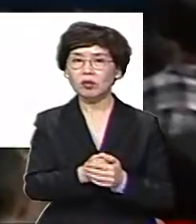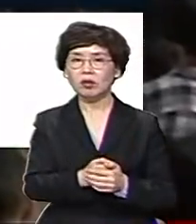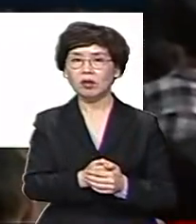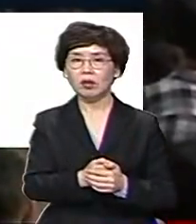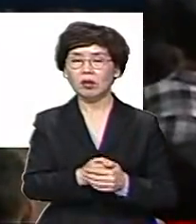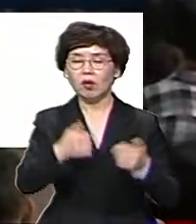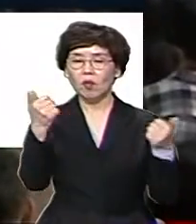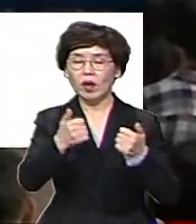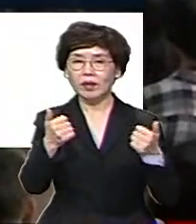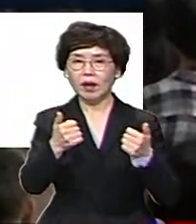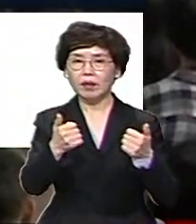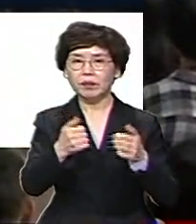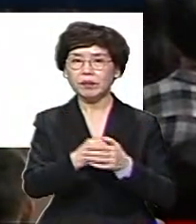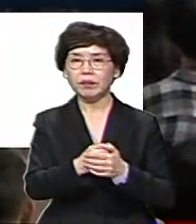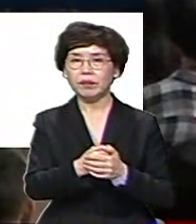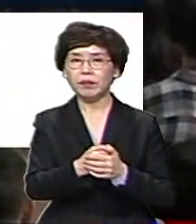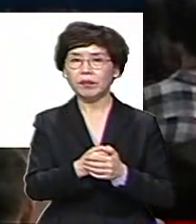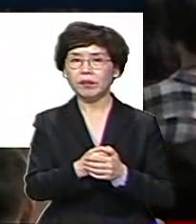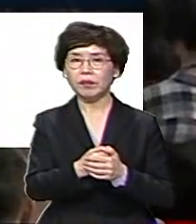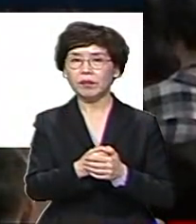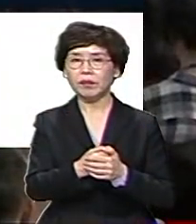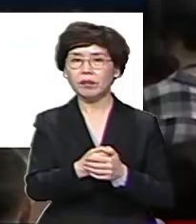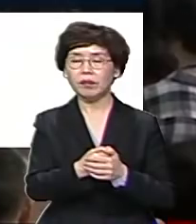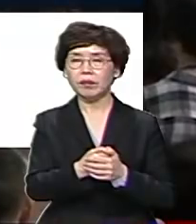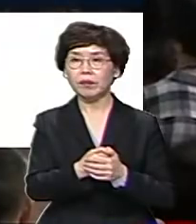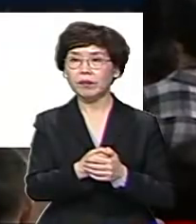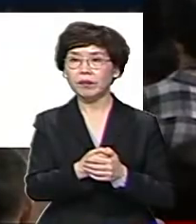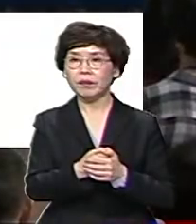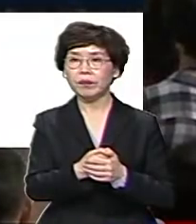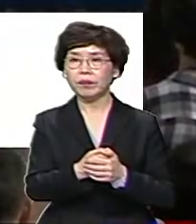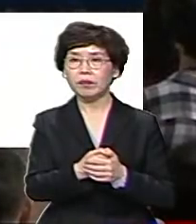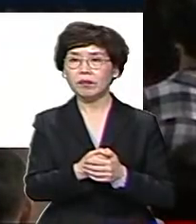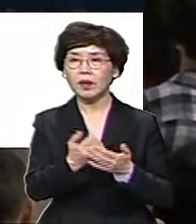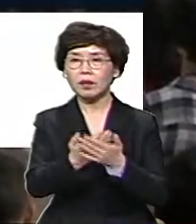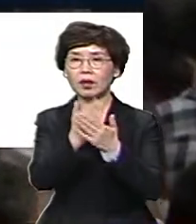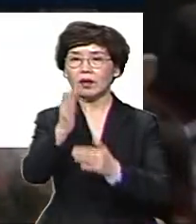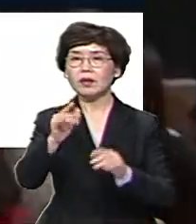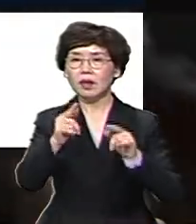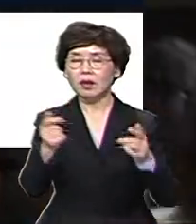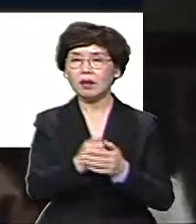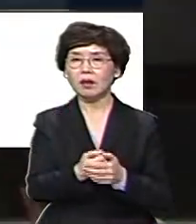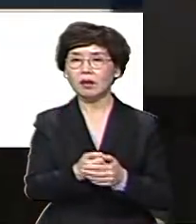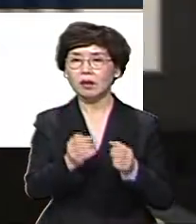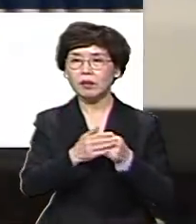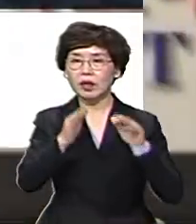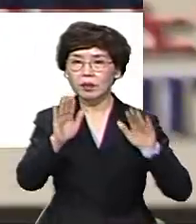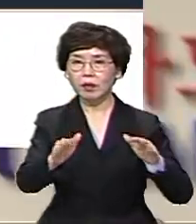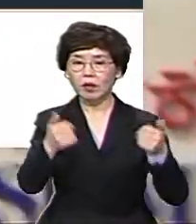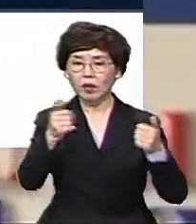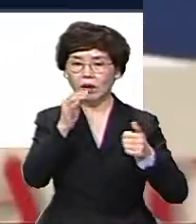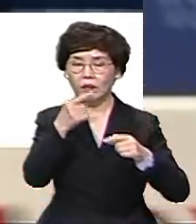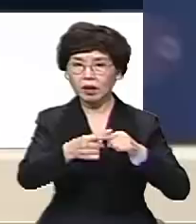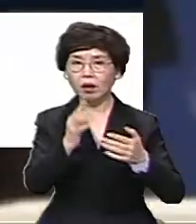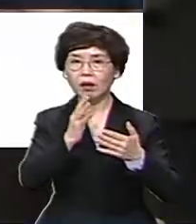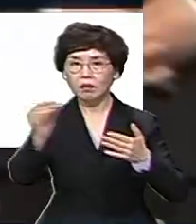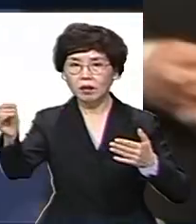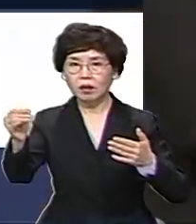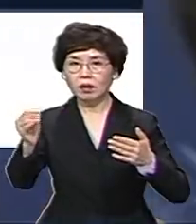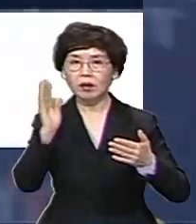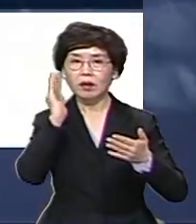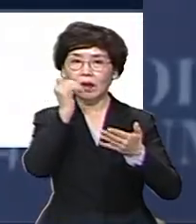차고 나오셨습니다. 그렇게 해서 결국에서 나중에는 결국은 회담이 잘 되었는데요. 미국의 우호적으로 되었습니다. 그래서